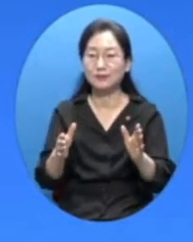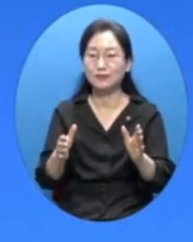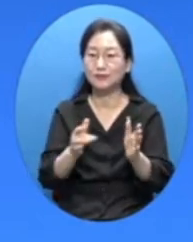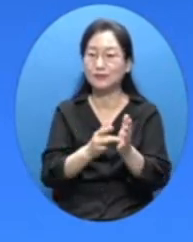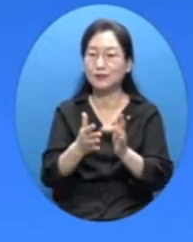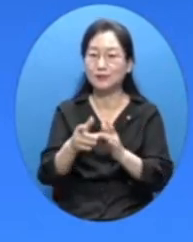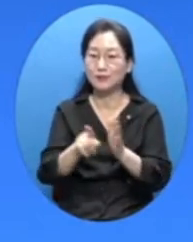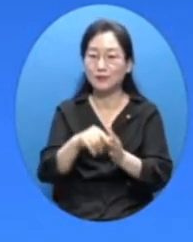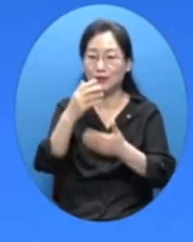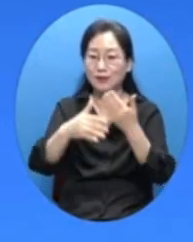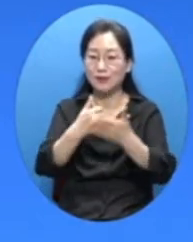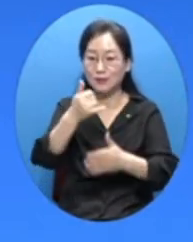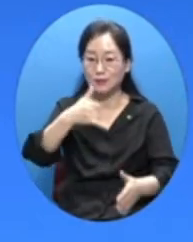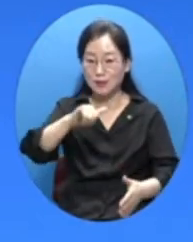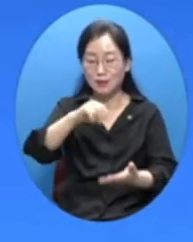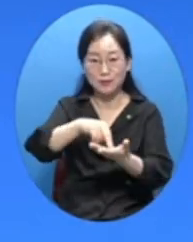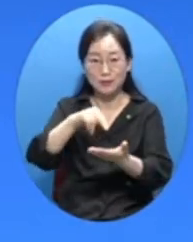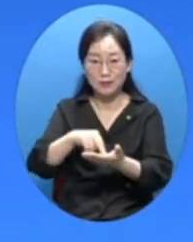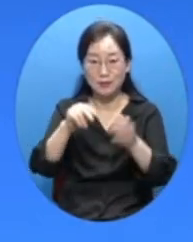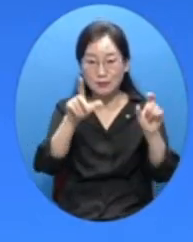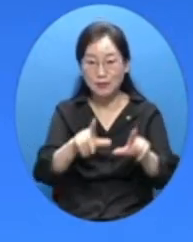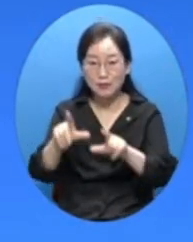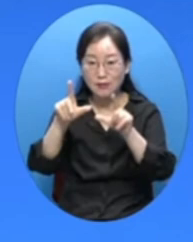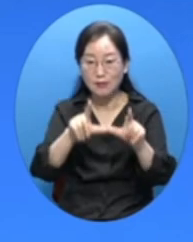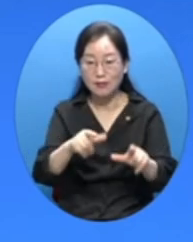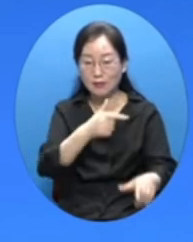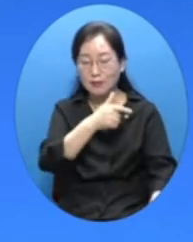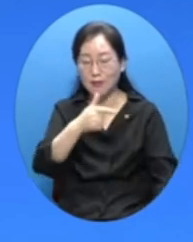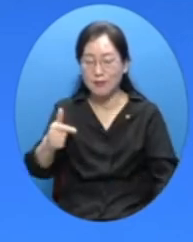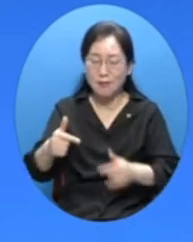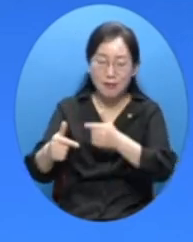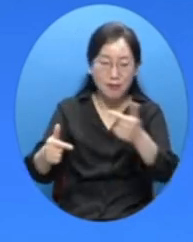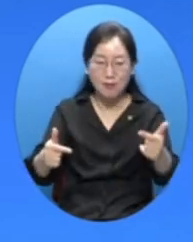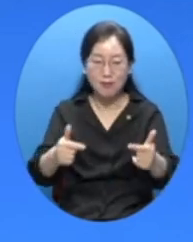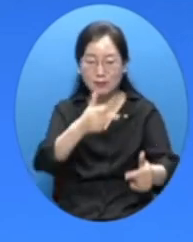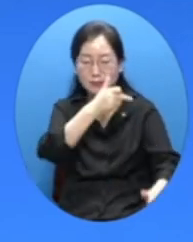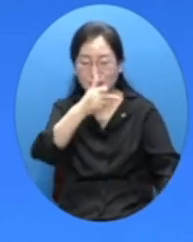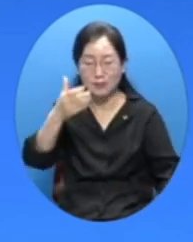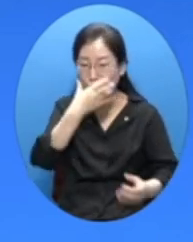예수 믿고 하나님 자녀로 산다는 것은 얼마나 큰 축복인지 모릅니다.